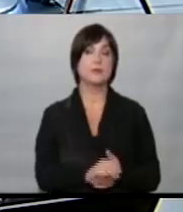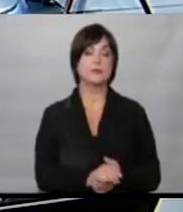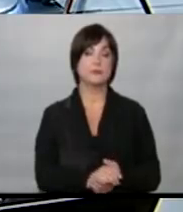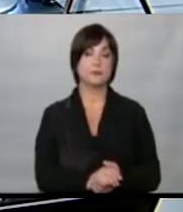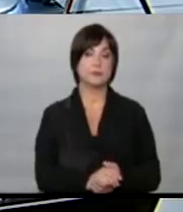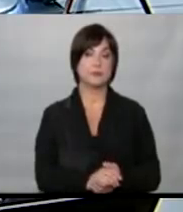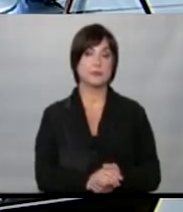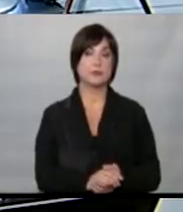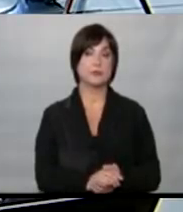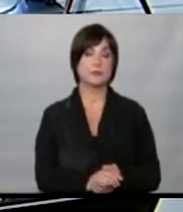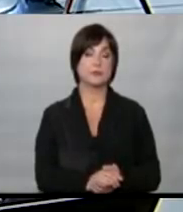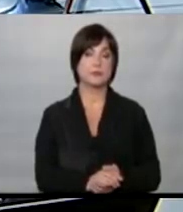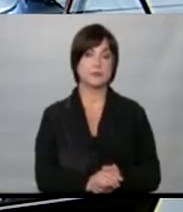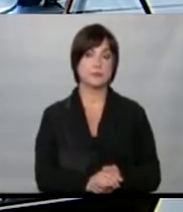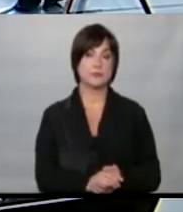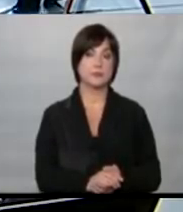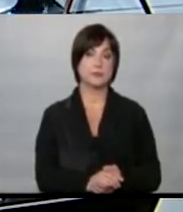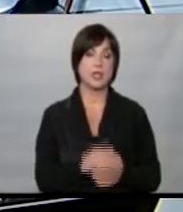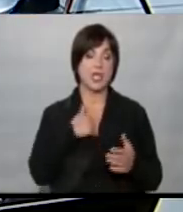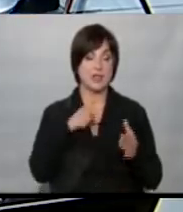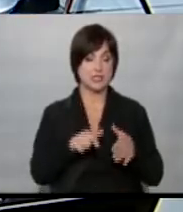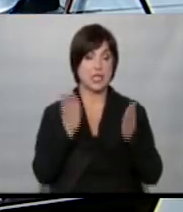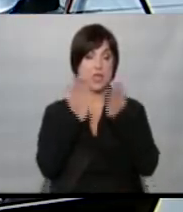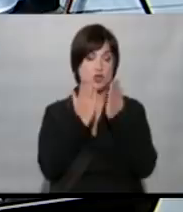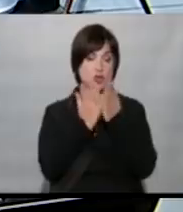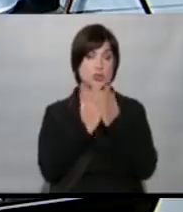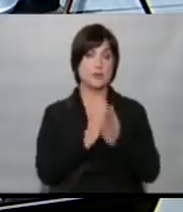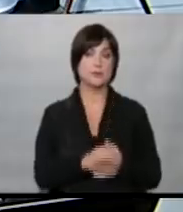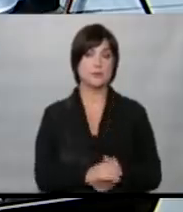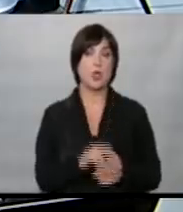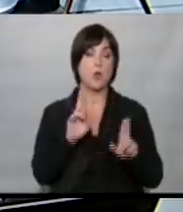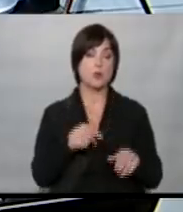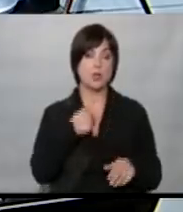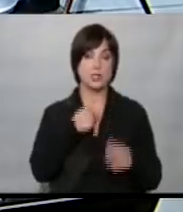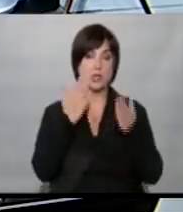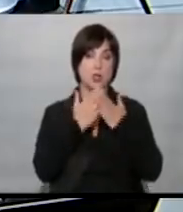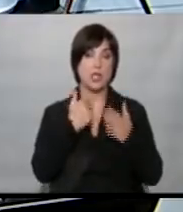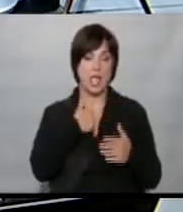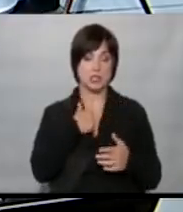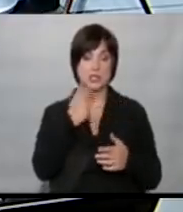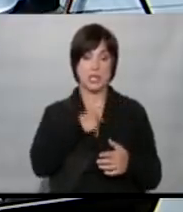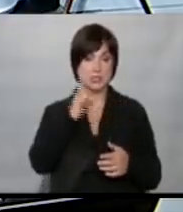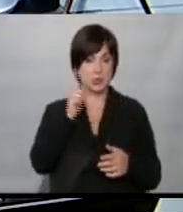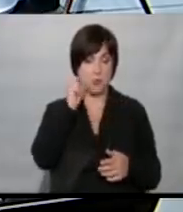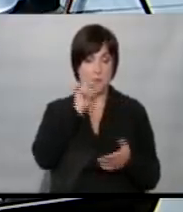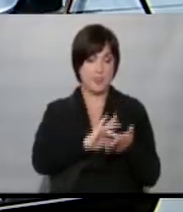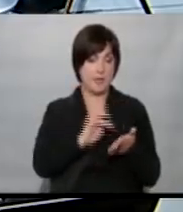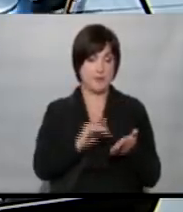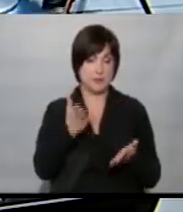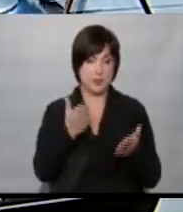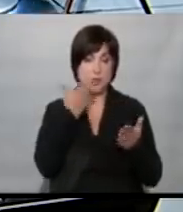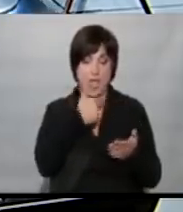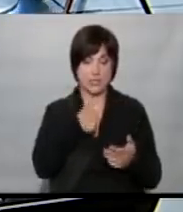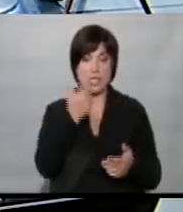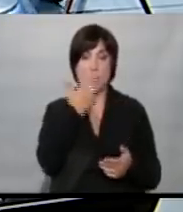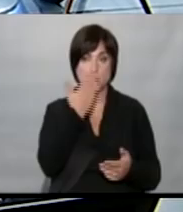став. Идете сега вториот. Не е првиот став сега. Еве, читам пред мене. Може јас да го прочитам. Дајте ме. Јас не сум неписмен. Еве,